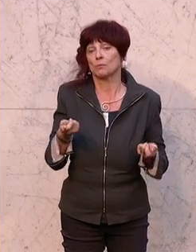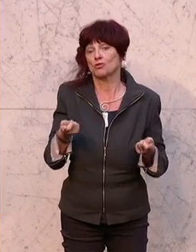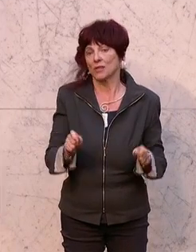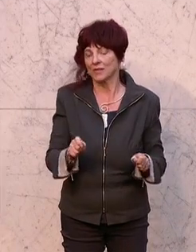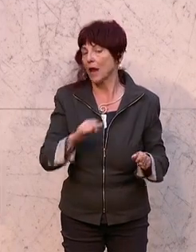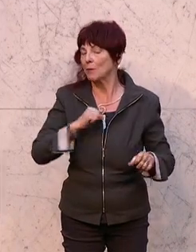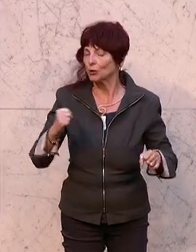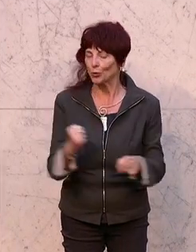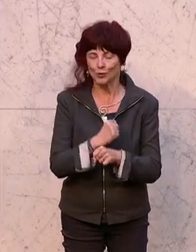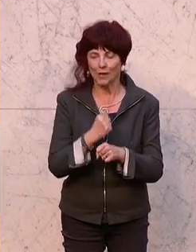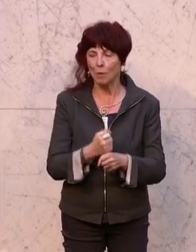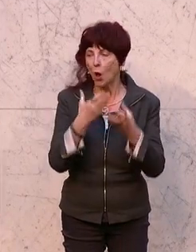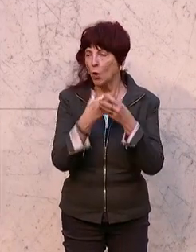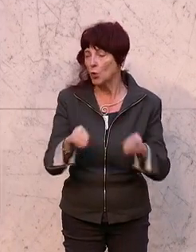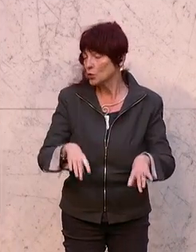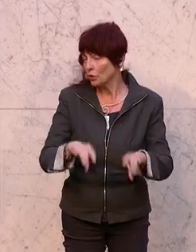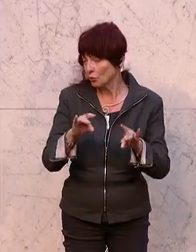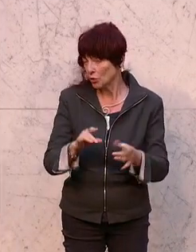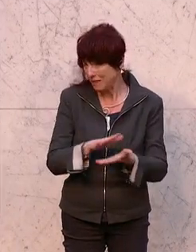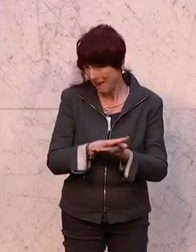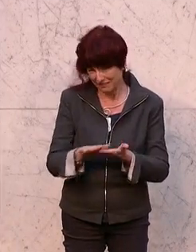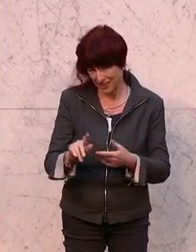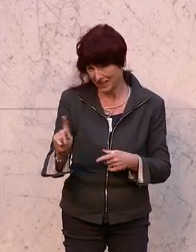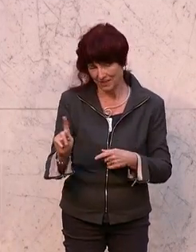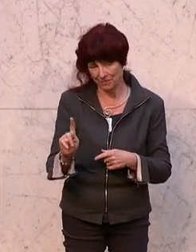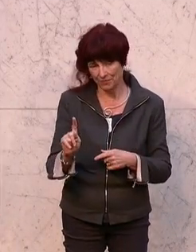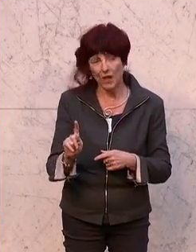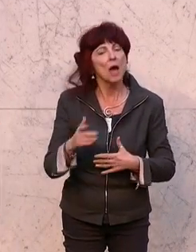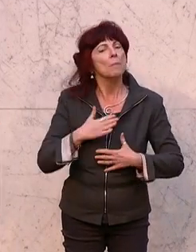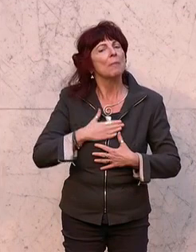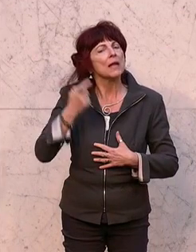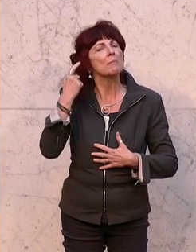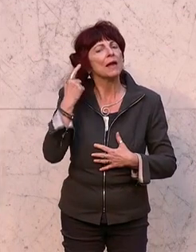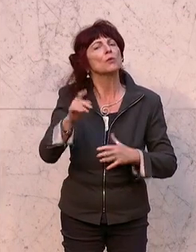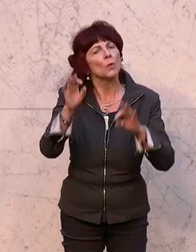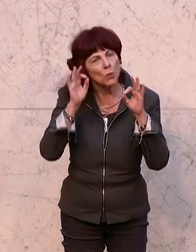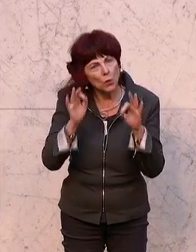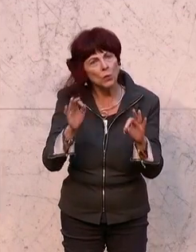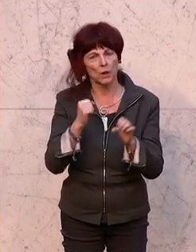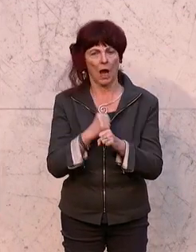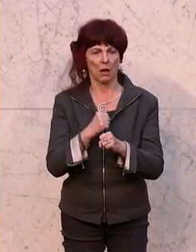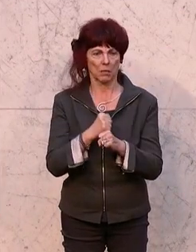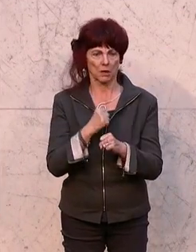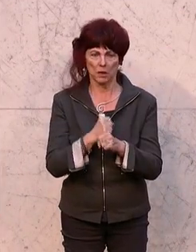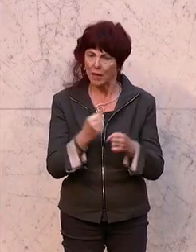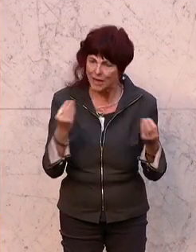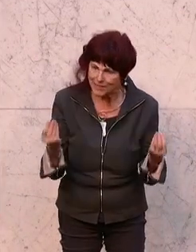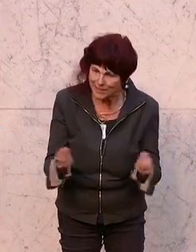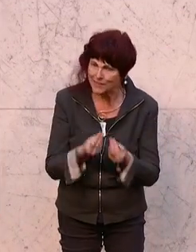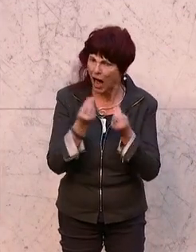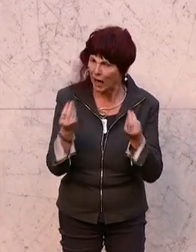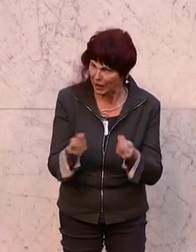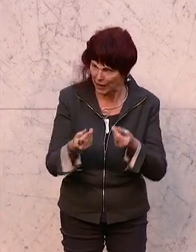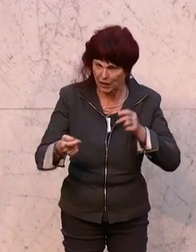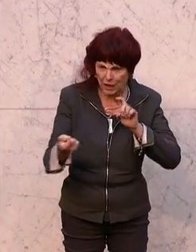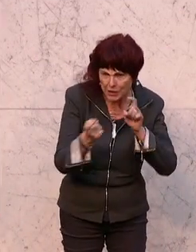wirklich aus meiner Sicht eine sehr, sehr gute Art, wie wir hier gearbeitet haben, nämlich wirklich gearbeitet in der Sache, uns auch immer wieder